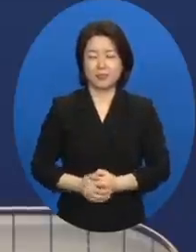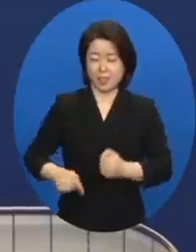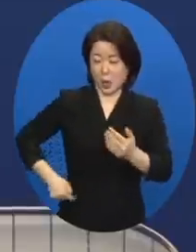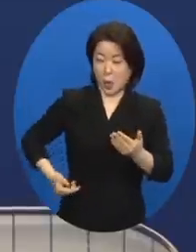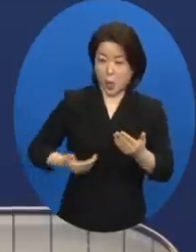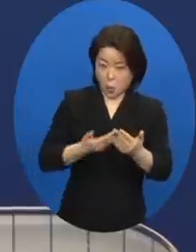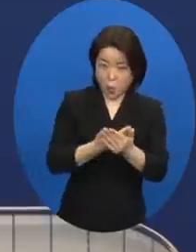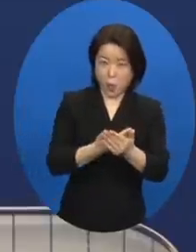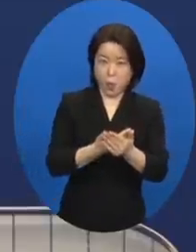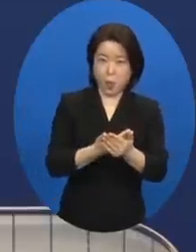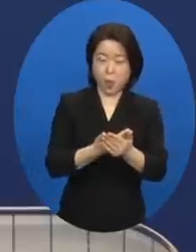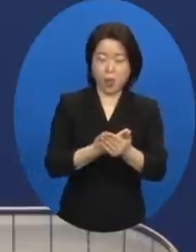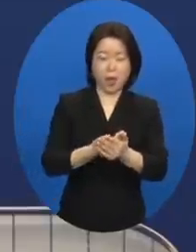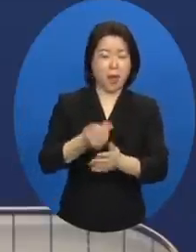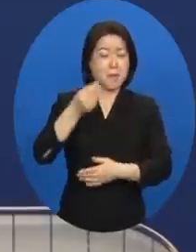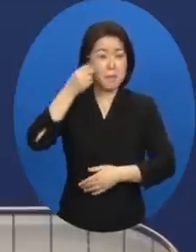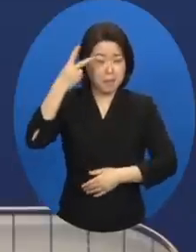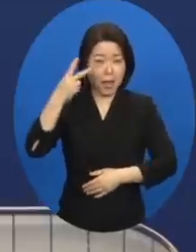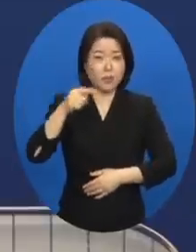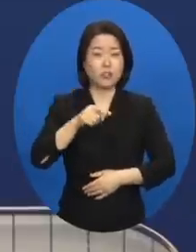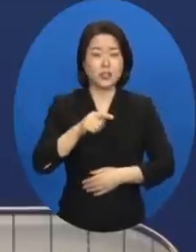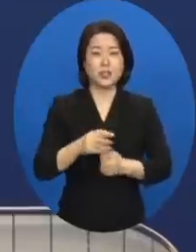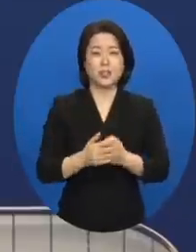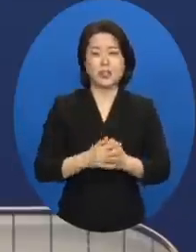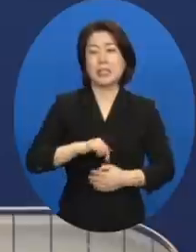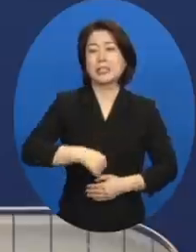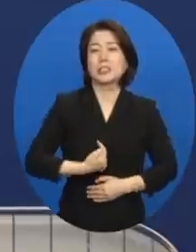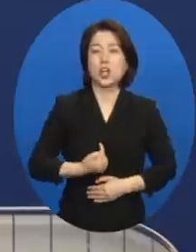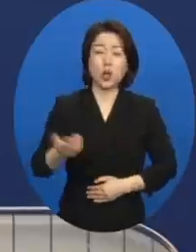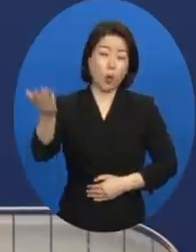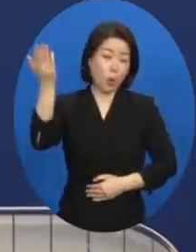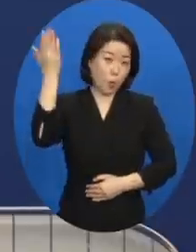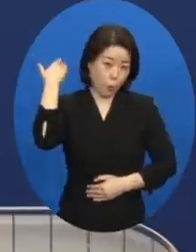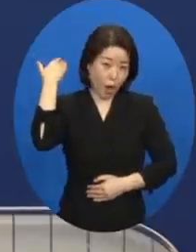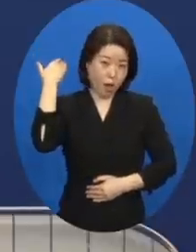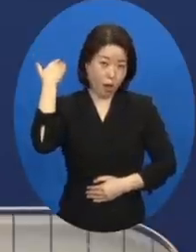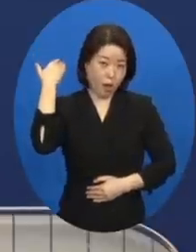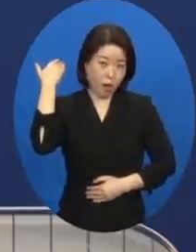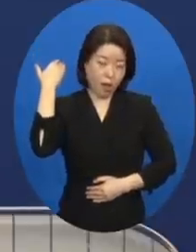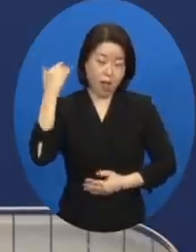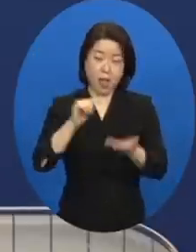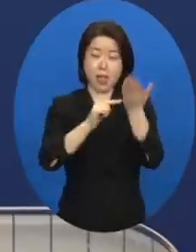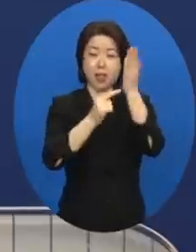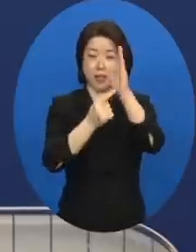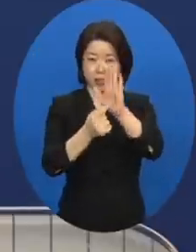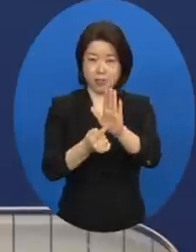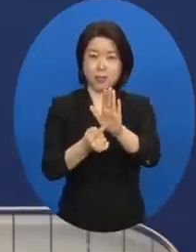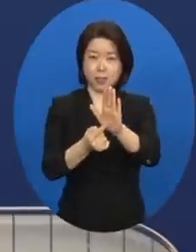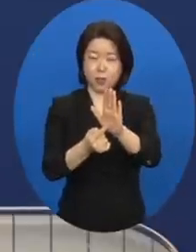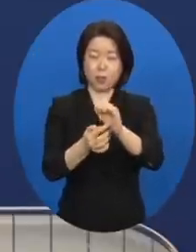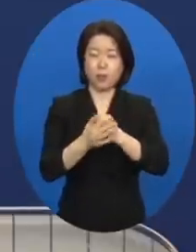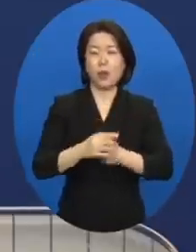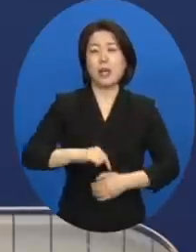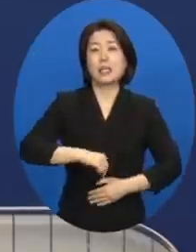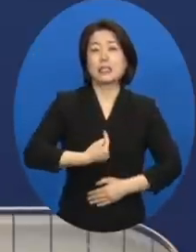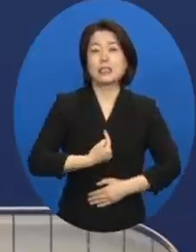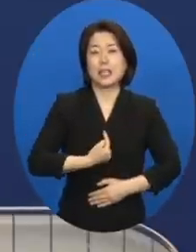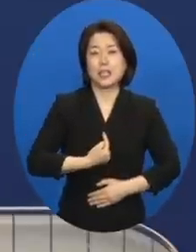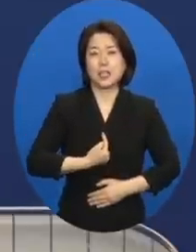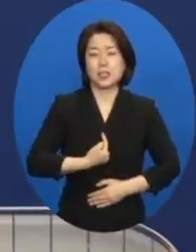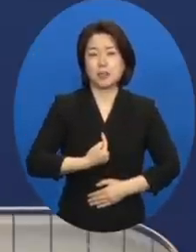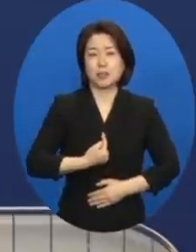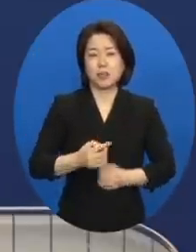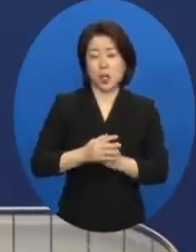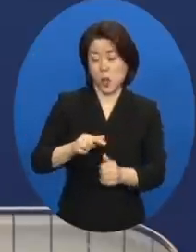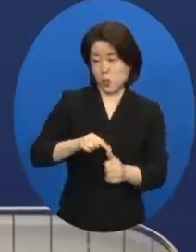회심한 바울이 자기 과거를 드러내면서 자기